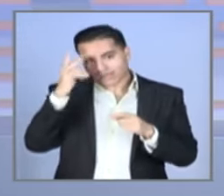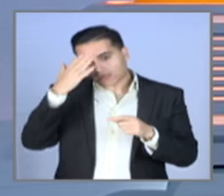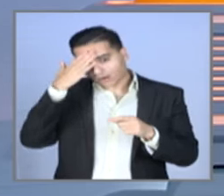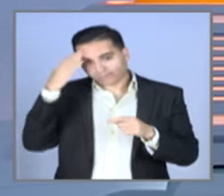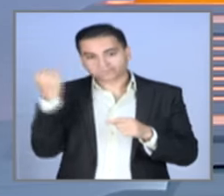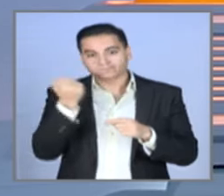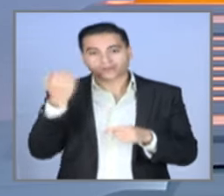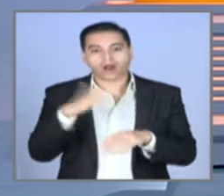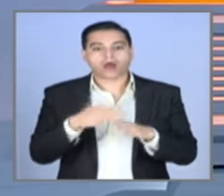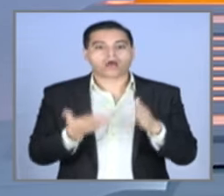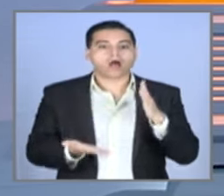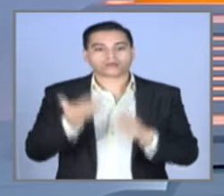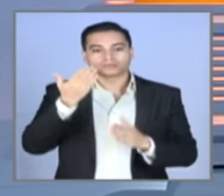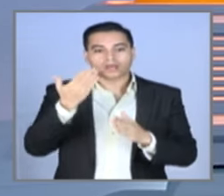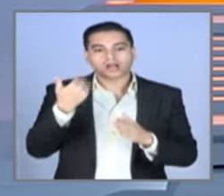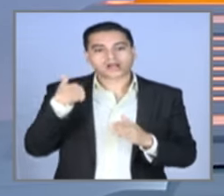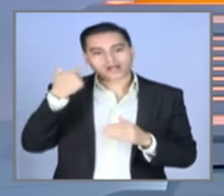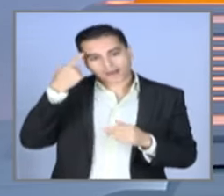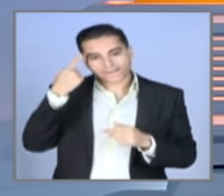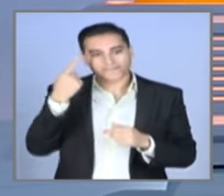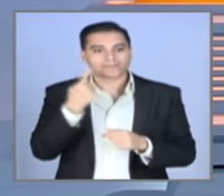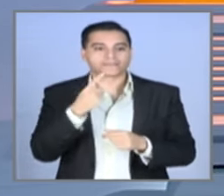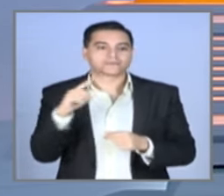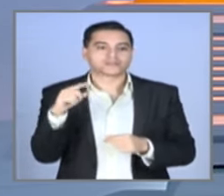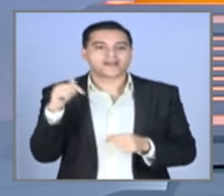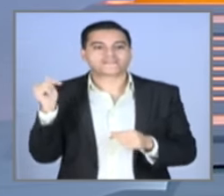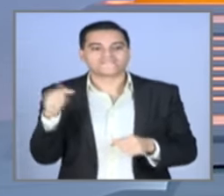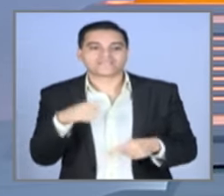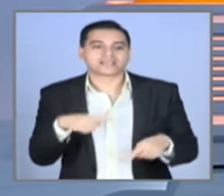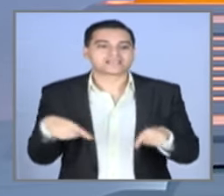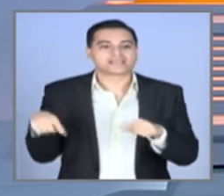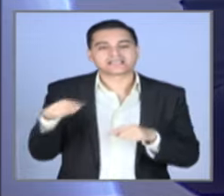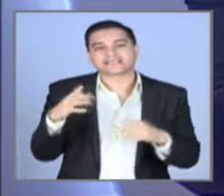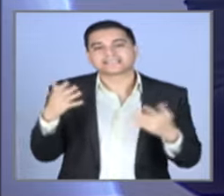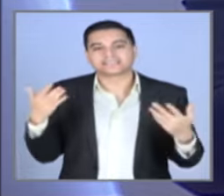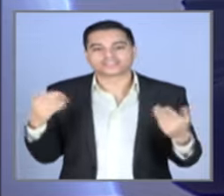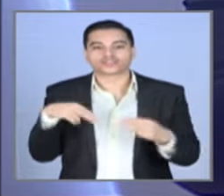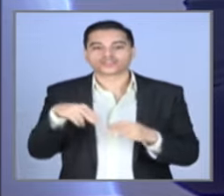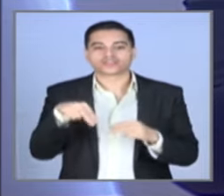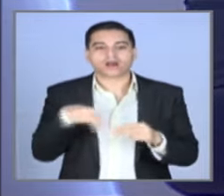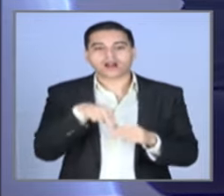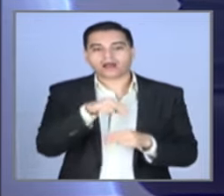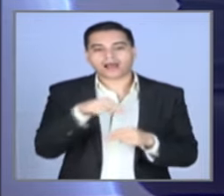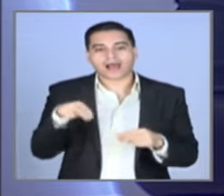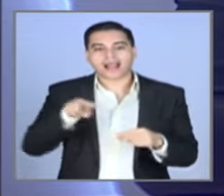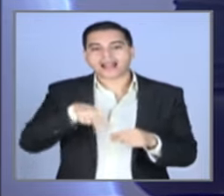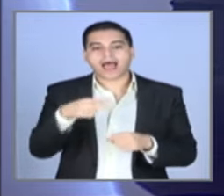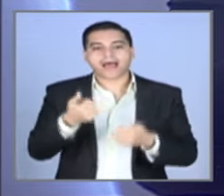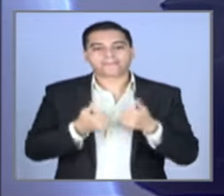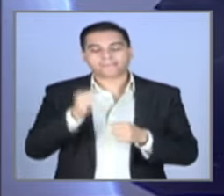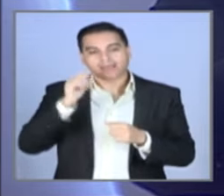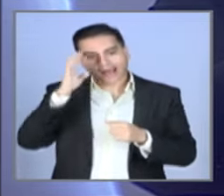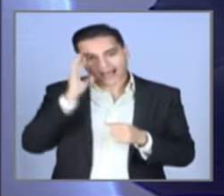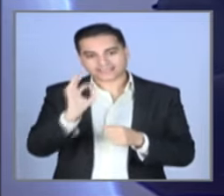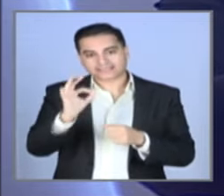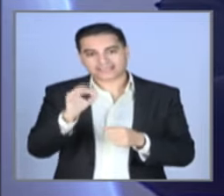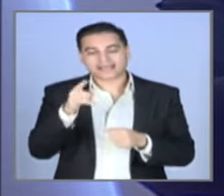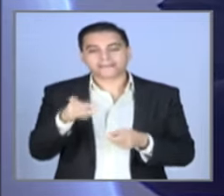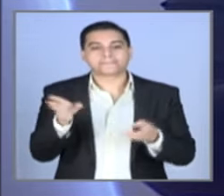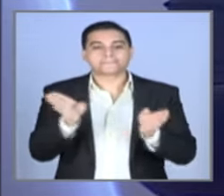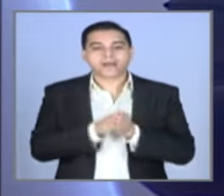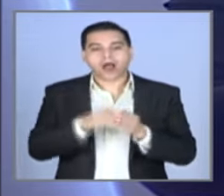واحد؟ هو مش احرف واحد، هو محمود. هو بتيجي يعني ايه؟ الشطرنج لعبه الاذكياء، ده اول حاجه، لعبه الملوك. بيجي